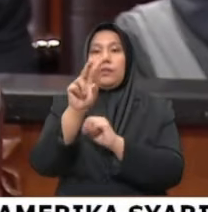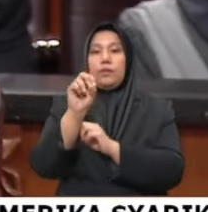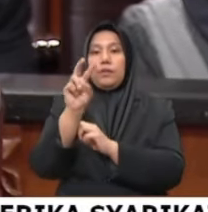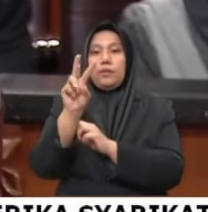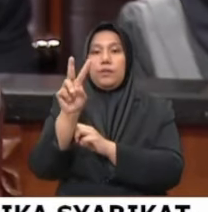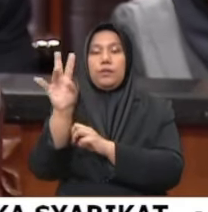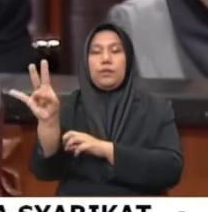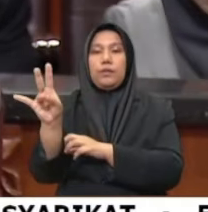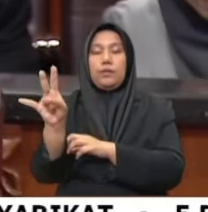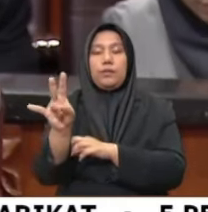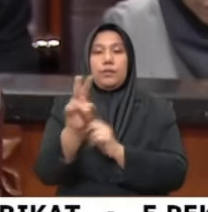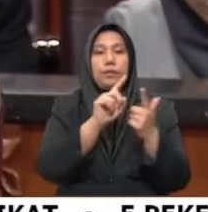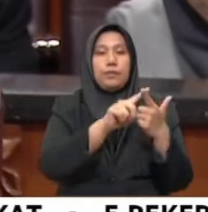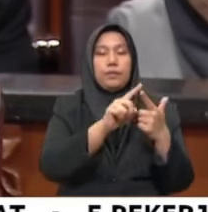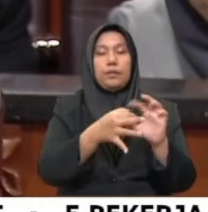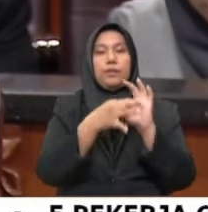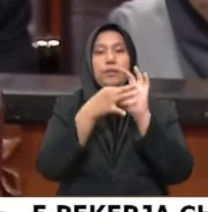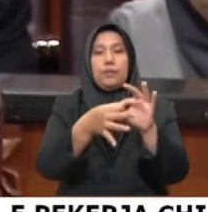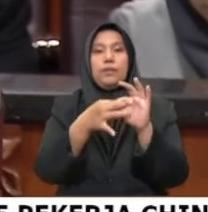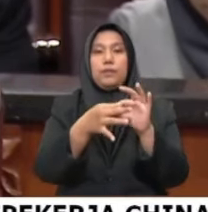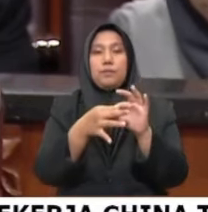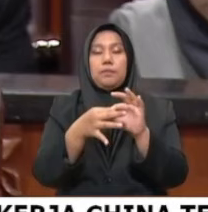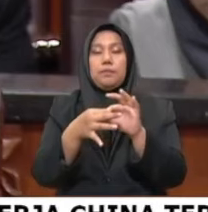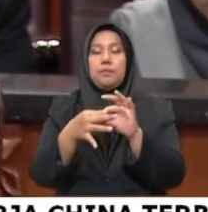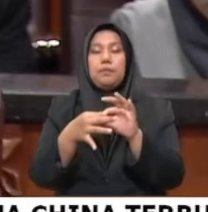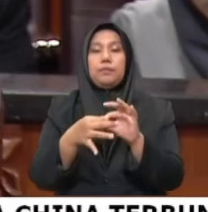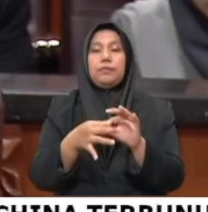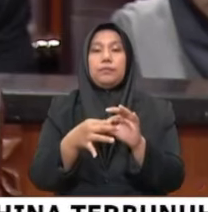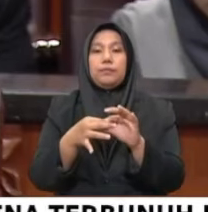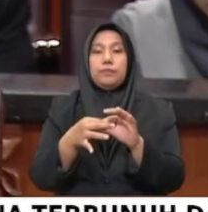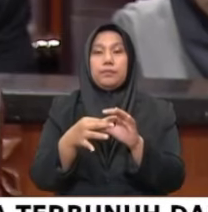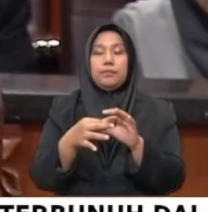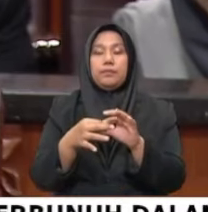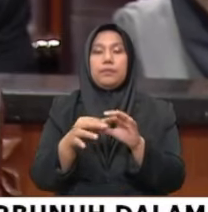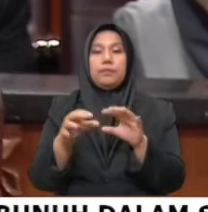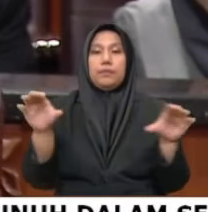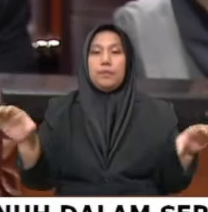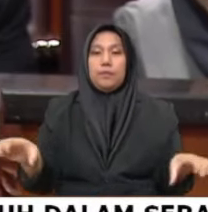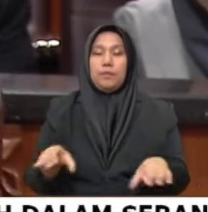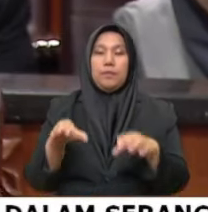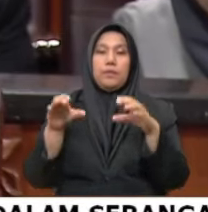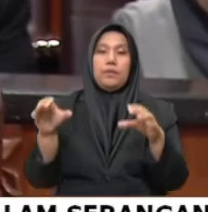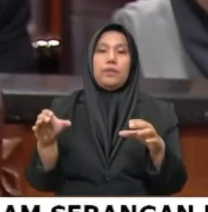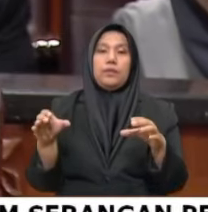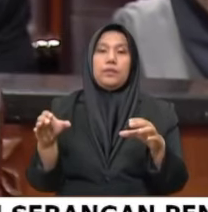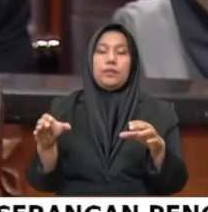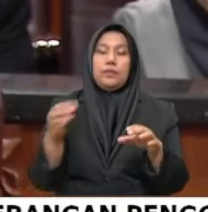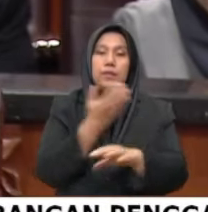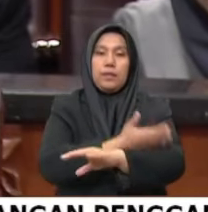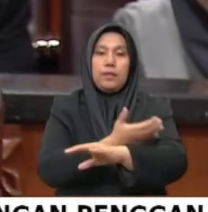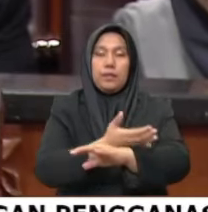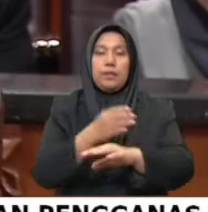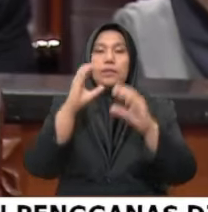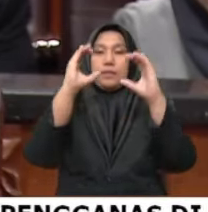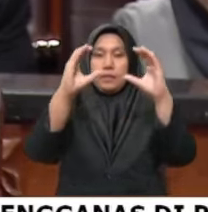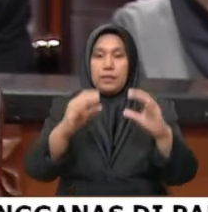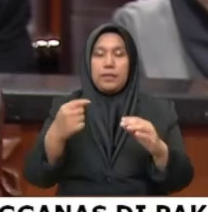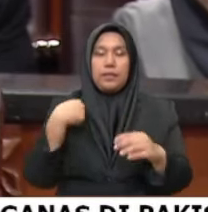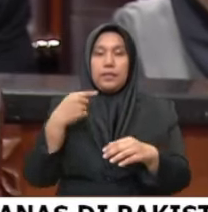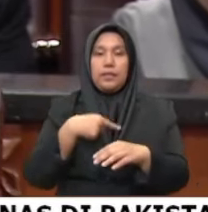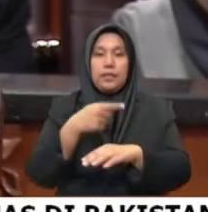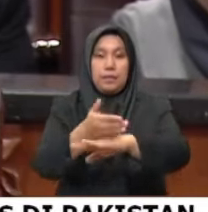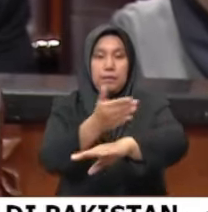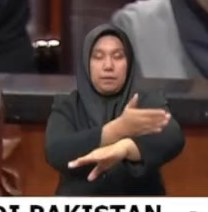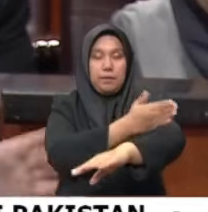Keduanya juga kita bekerjasama dalam bidang penerbitan warisan yang bersesuaian. Nah, ini adalah salah satu cara untuk kita mengembangkan ilmu